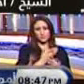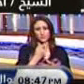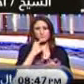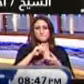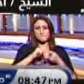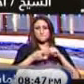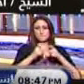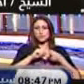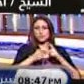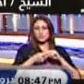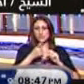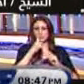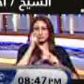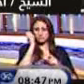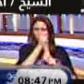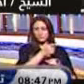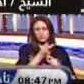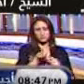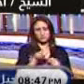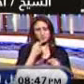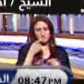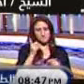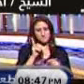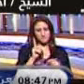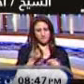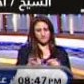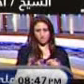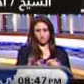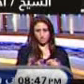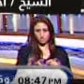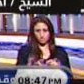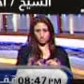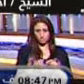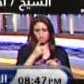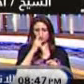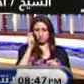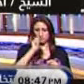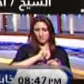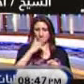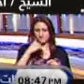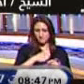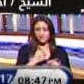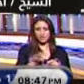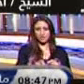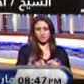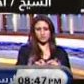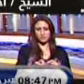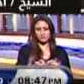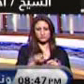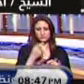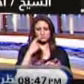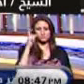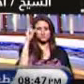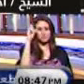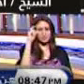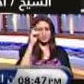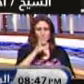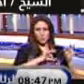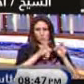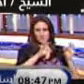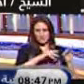بورسعيد وسحل سحلا أمام الجمهور. وأنا يمكن تعرضت لكثير من المواقف، ونقلت من مسجد مصطفى محمود بالمهندسين،